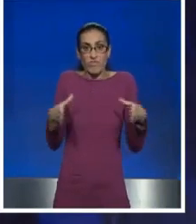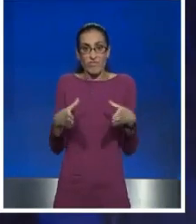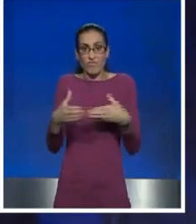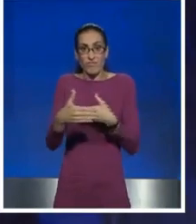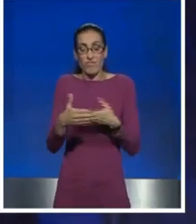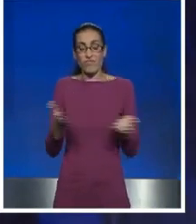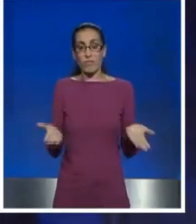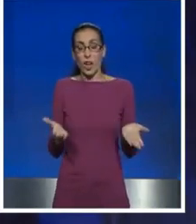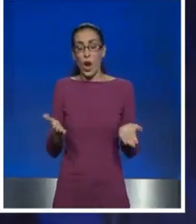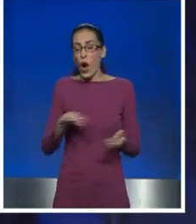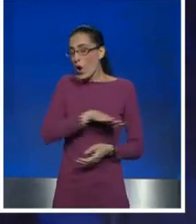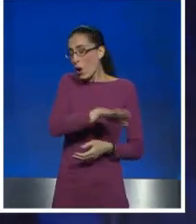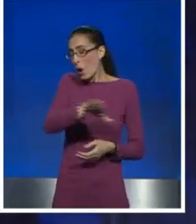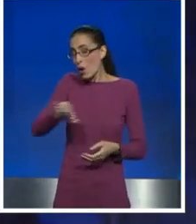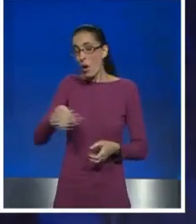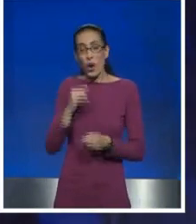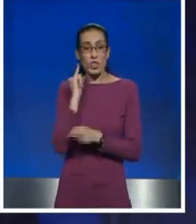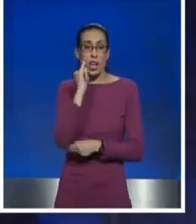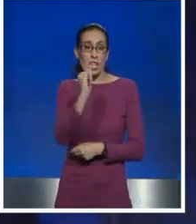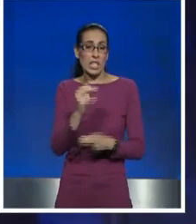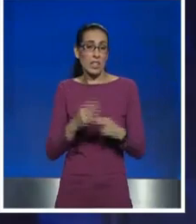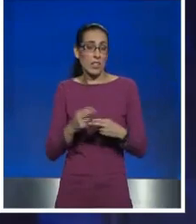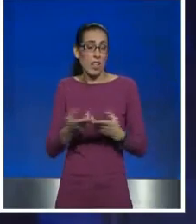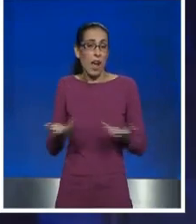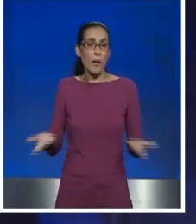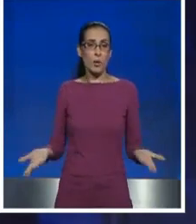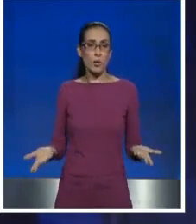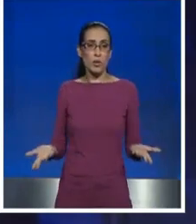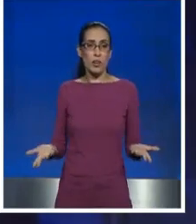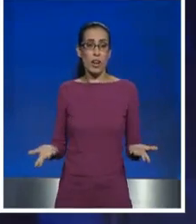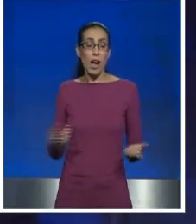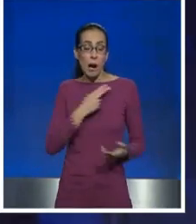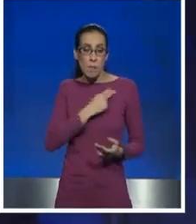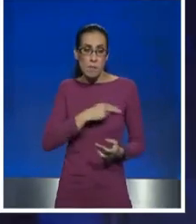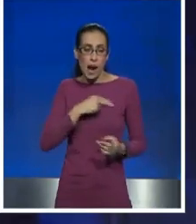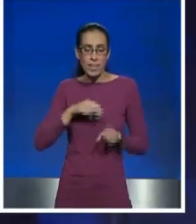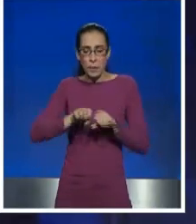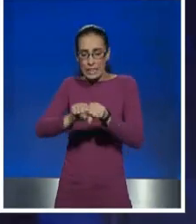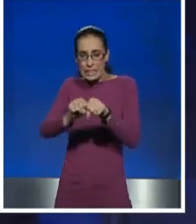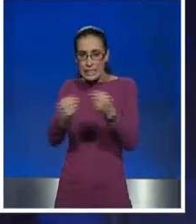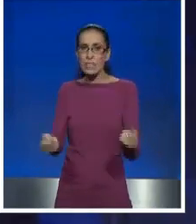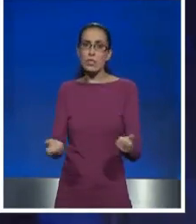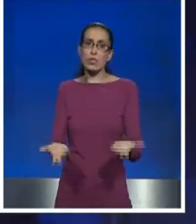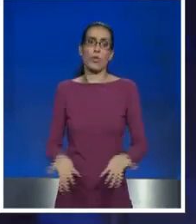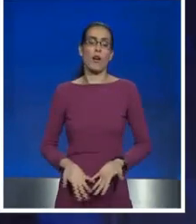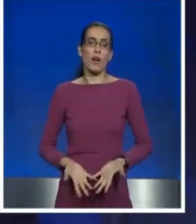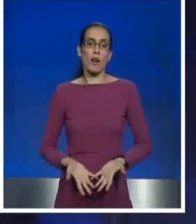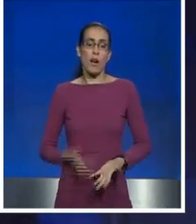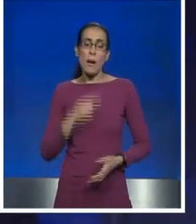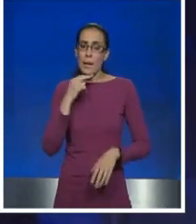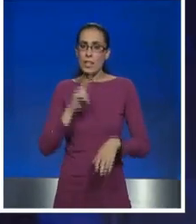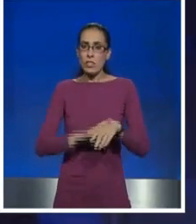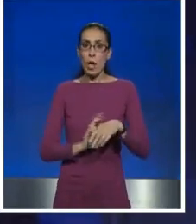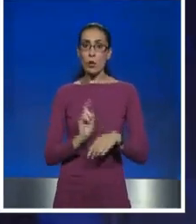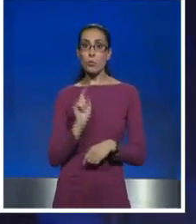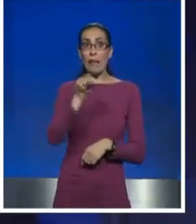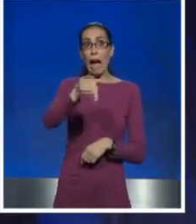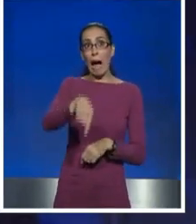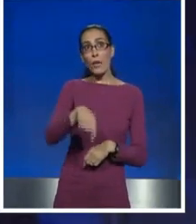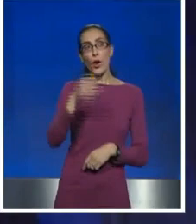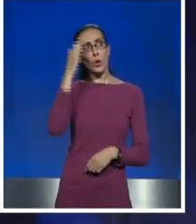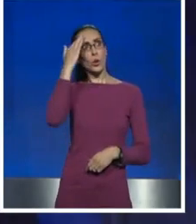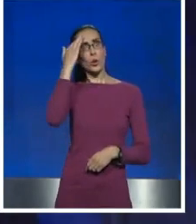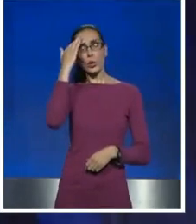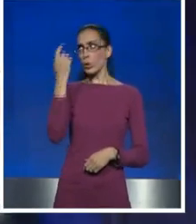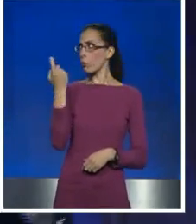nagħmlu kollox ħażin. U għet inkis, u għankis, ruħ pajis, da memx li ġiri medju t'un fil-ħodu issa, u tajti